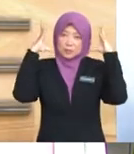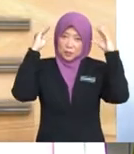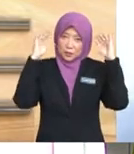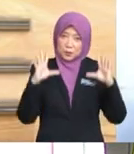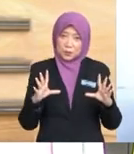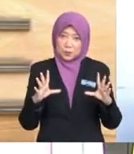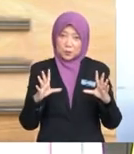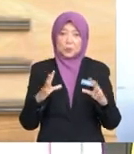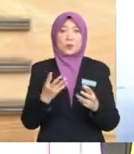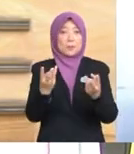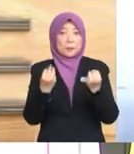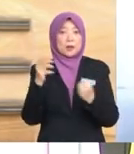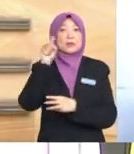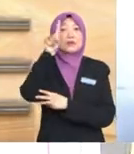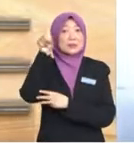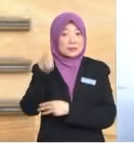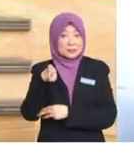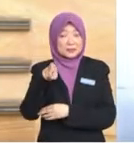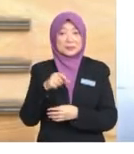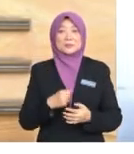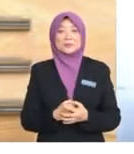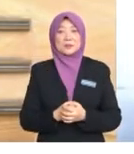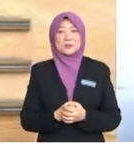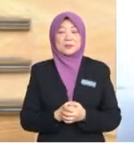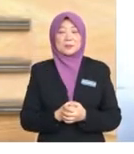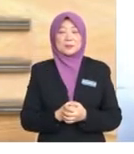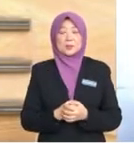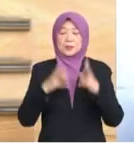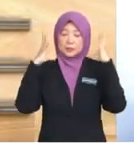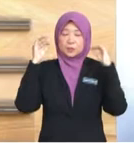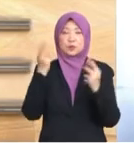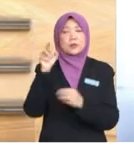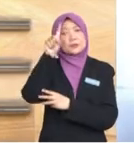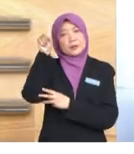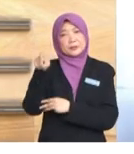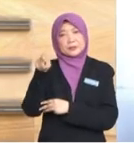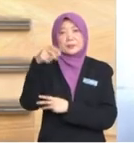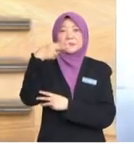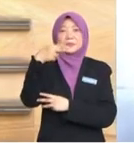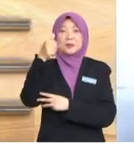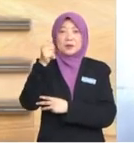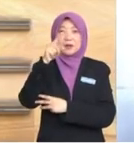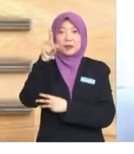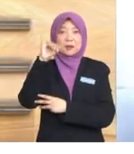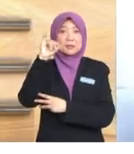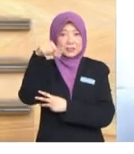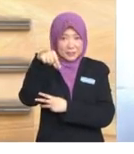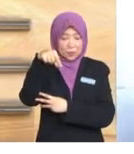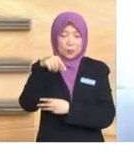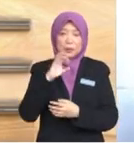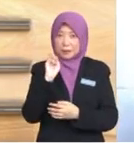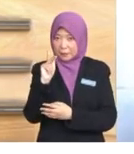ada soalan nak tanya. Okey, cikgu Nisa nak tanya Haziq. Okey,